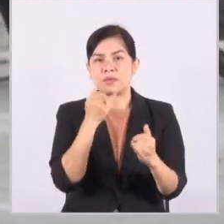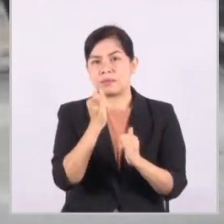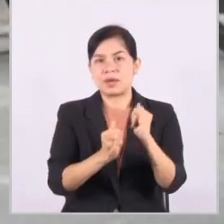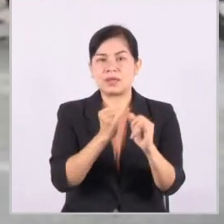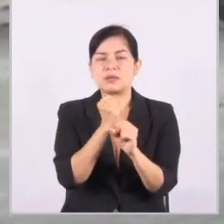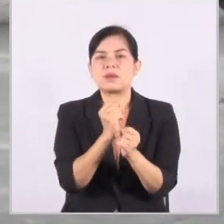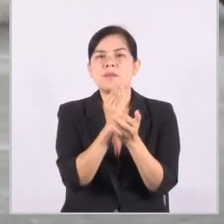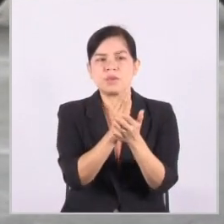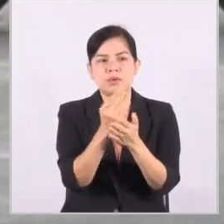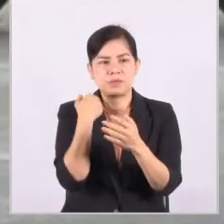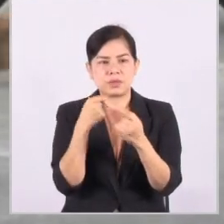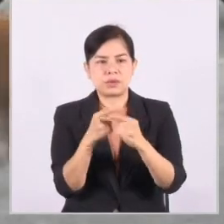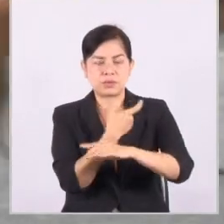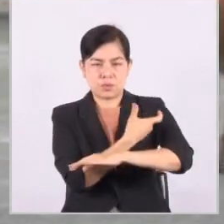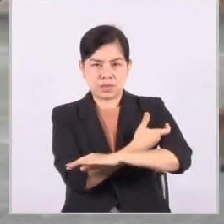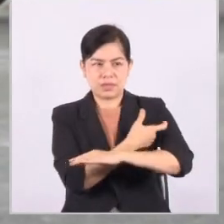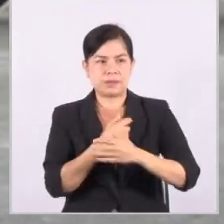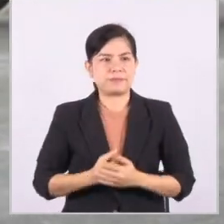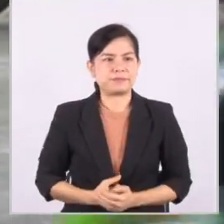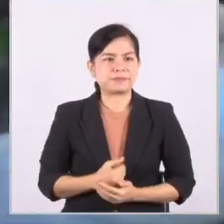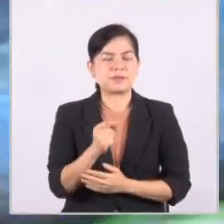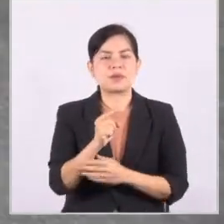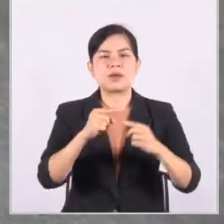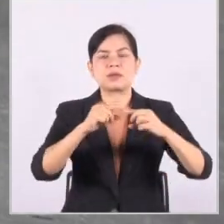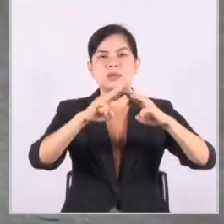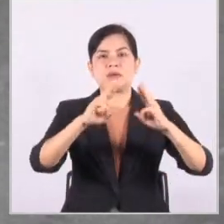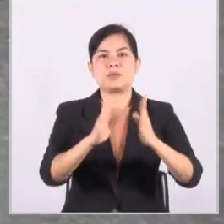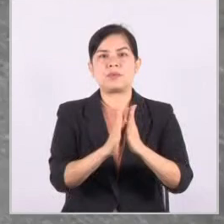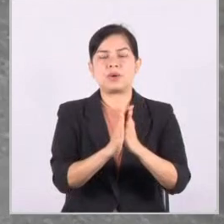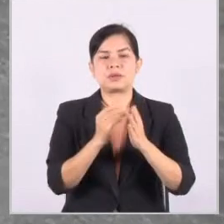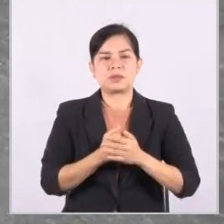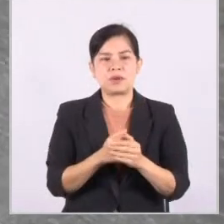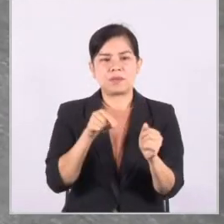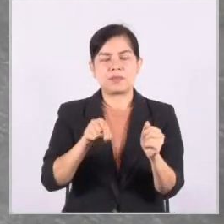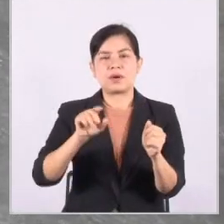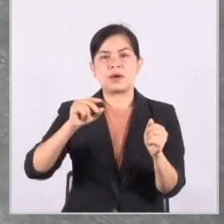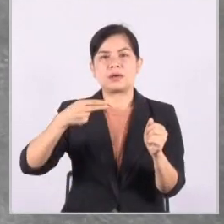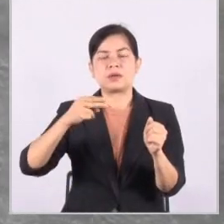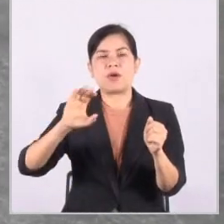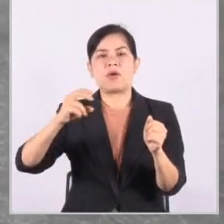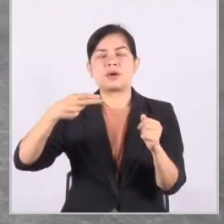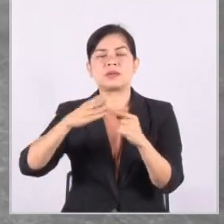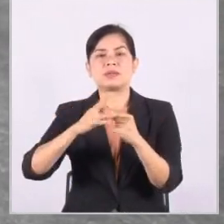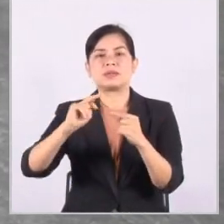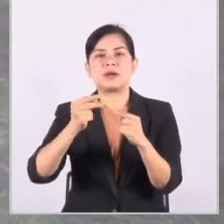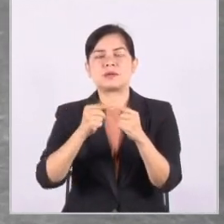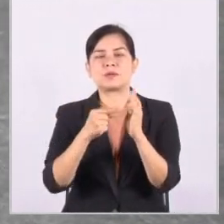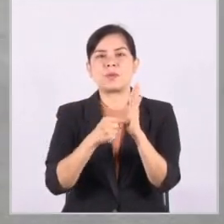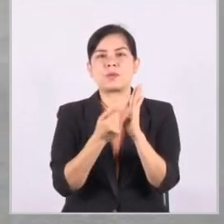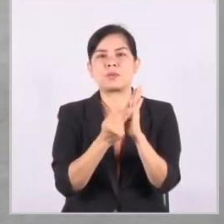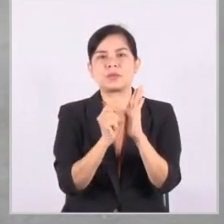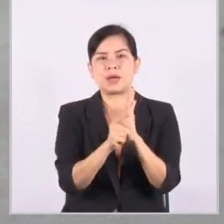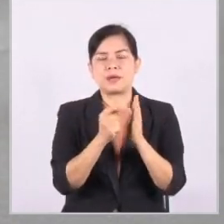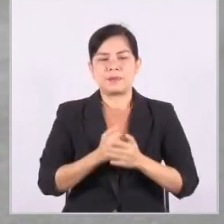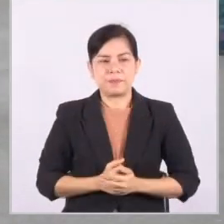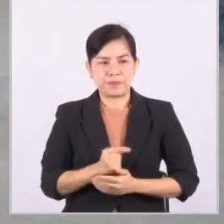นค่ะเป็นไงนี่เกิดขึ้นที่วัดทุ่งโพตำบลทุ่งโพอำเภอหนองฉางจังหวัดอุทัยธานีนะคะมีเจ้าหน้าที่โรงพยาบาลส่